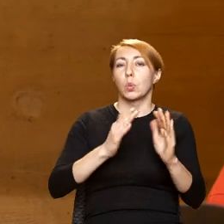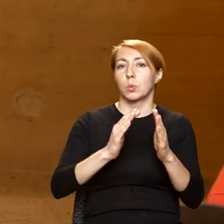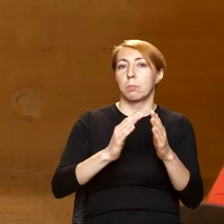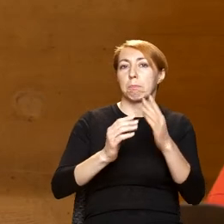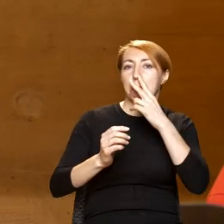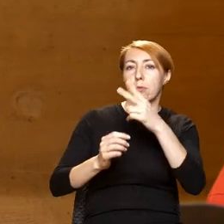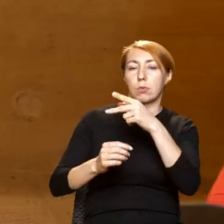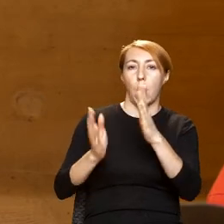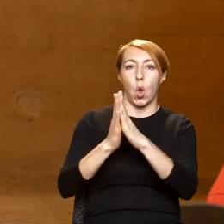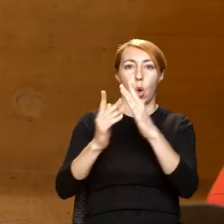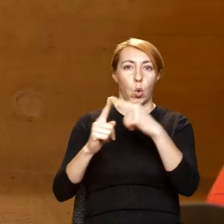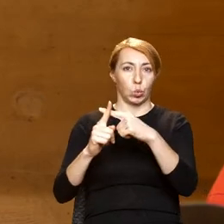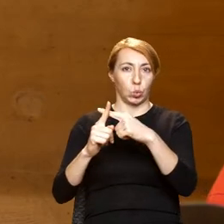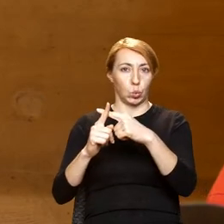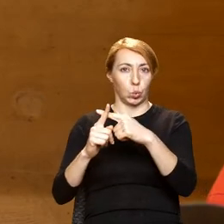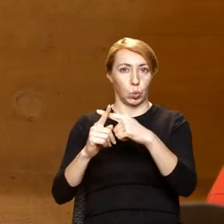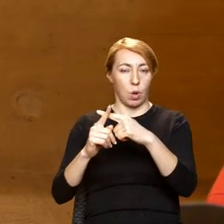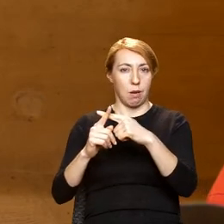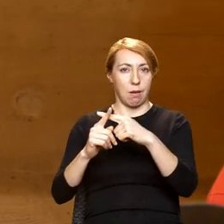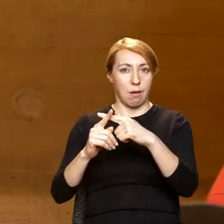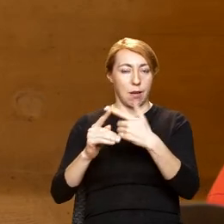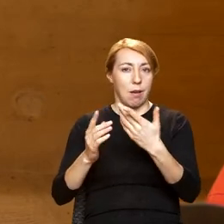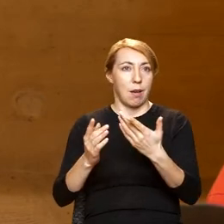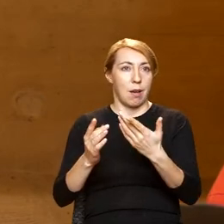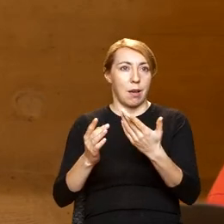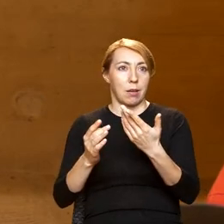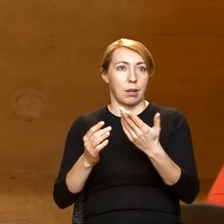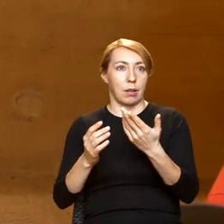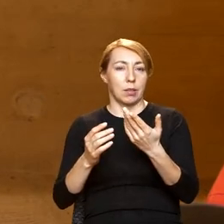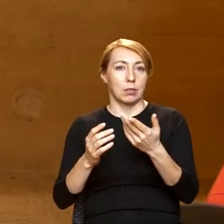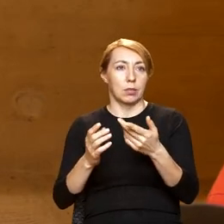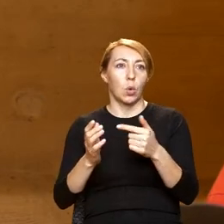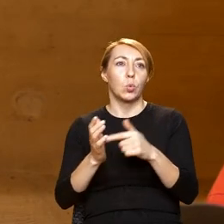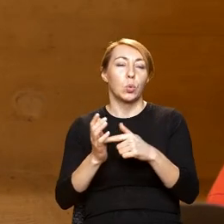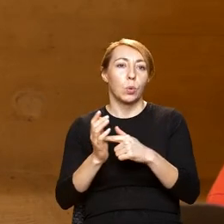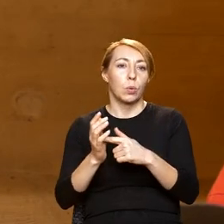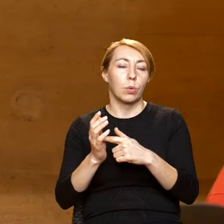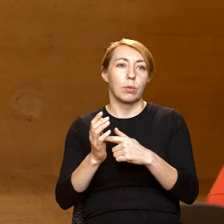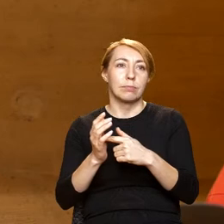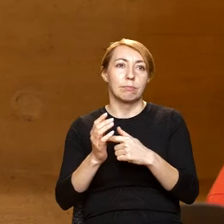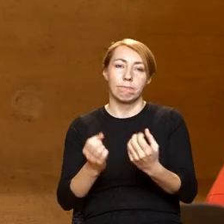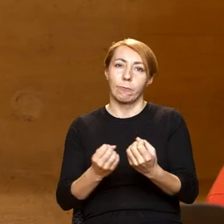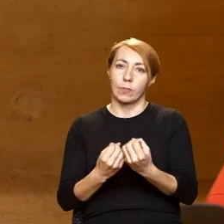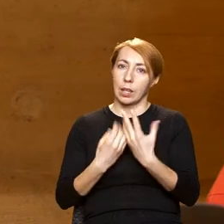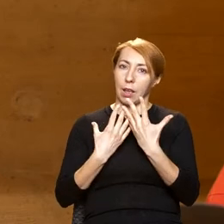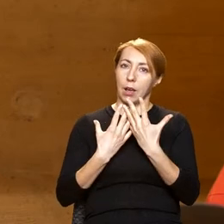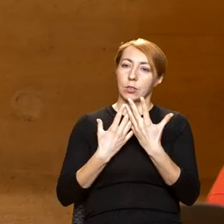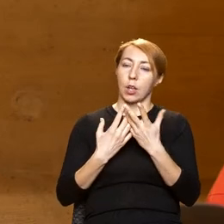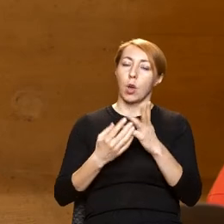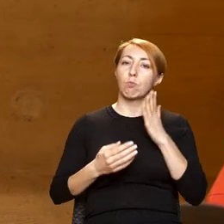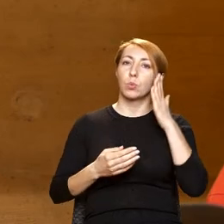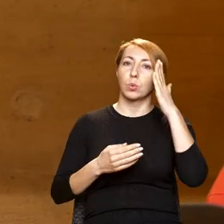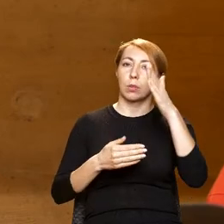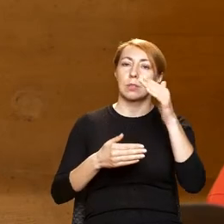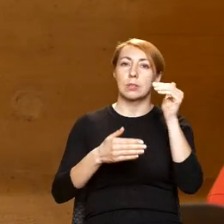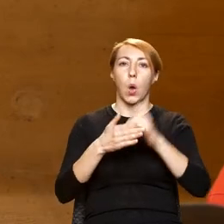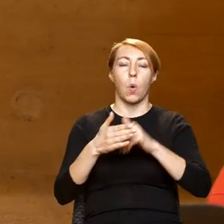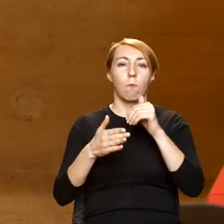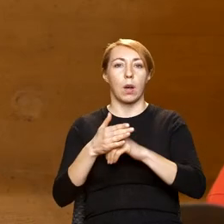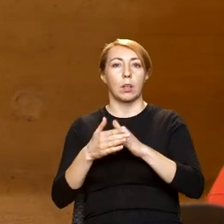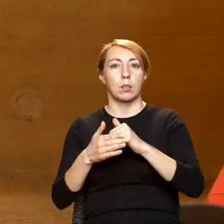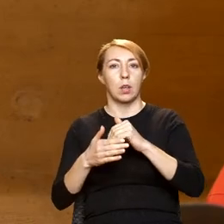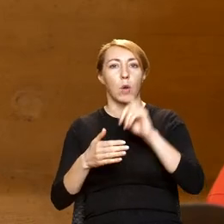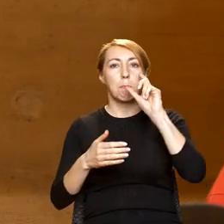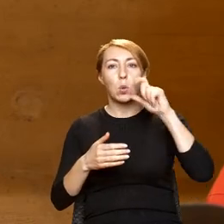ciekawa, bo ona w dużym stopniu tłumaczy późniejsze, że tak powiem, zachowanie Józefa Piłsudskiego, który